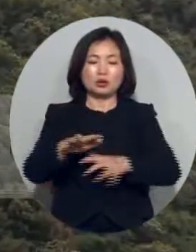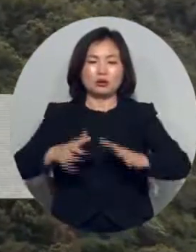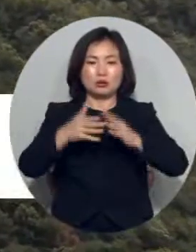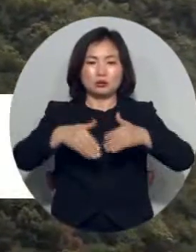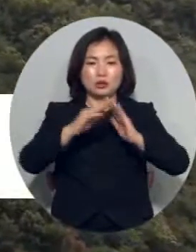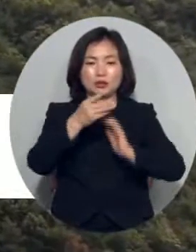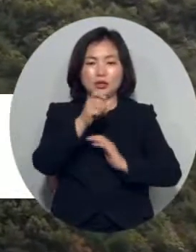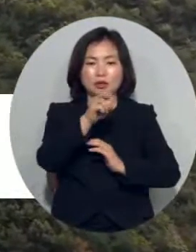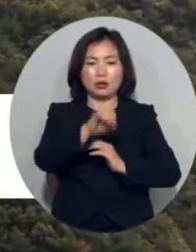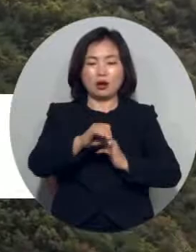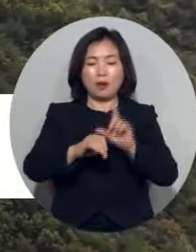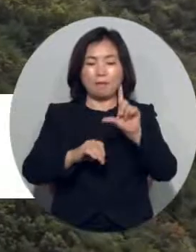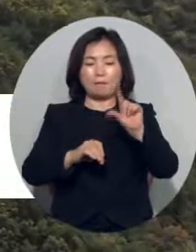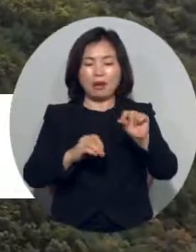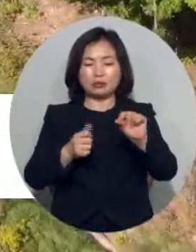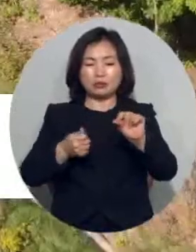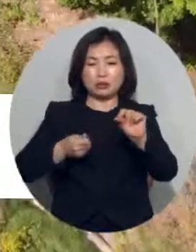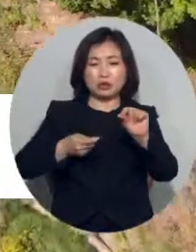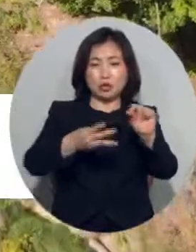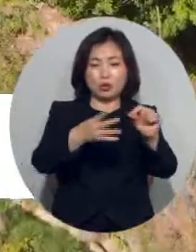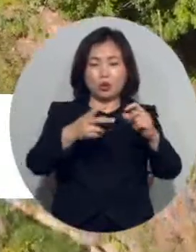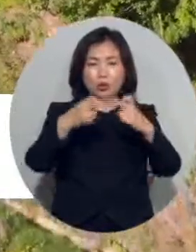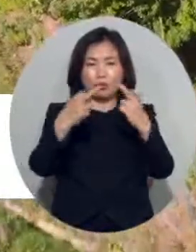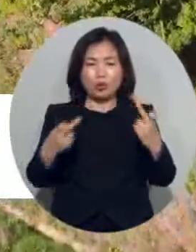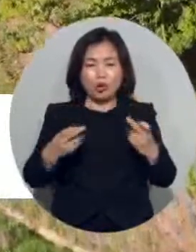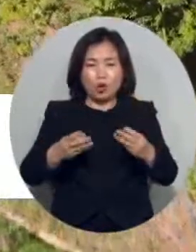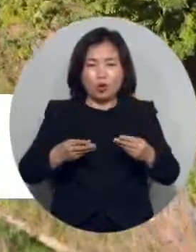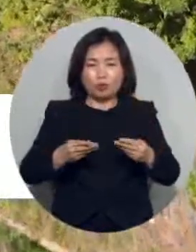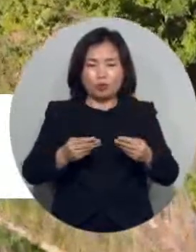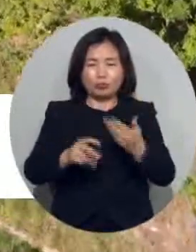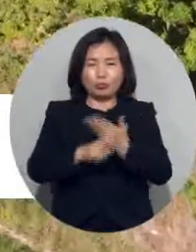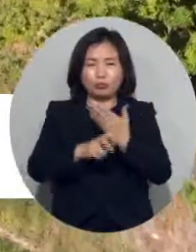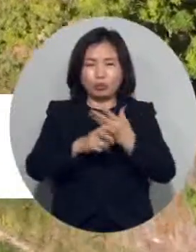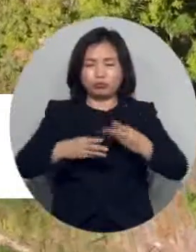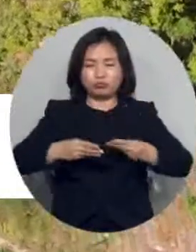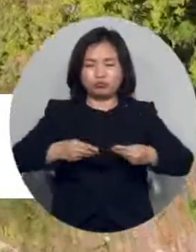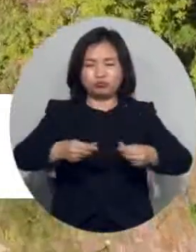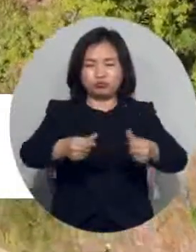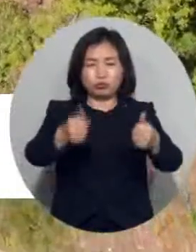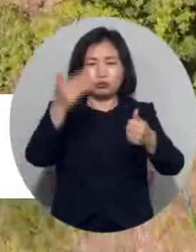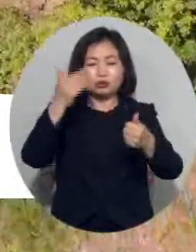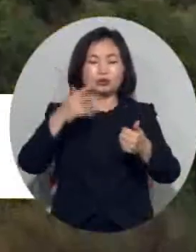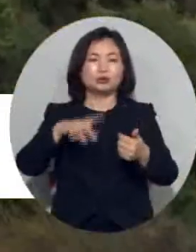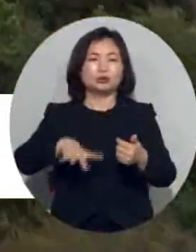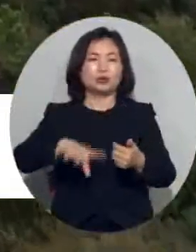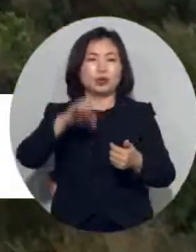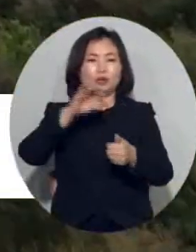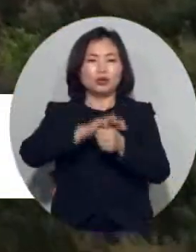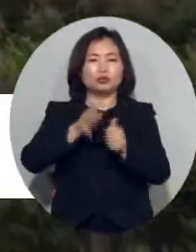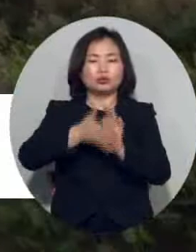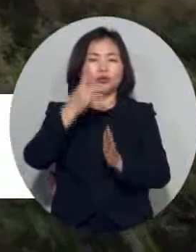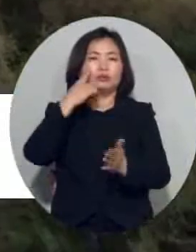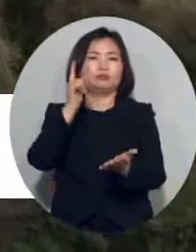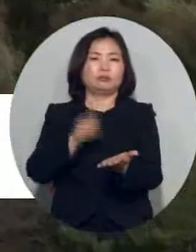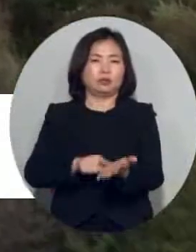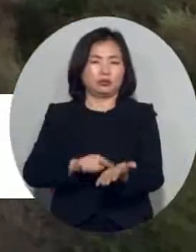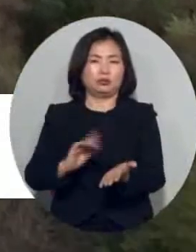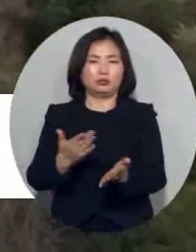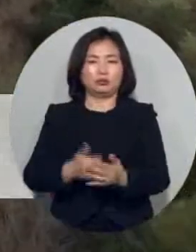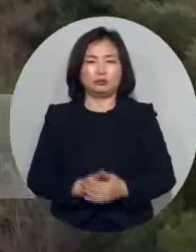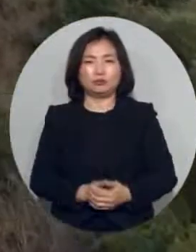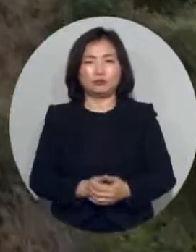태영 건설이 만제곱미터의 산림을 불법 훼손한 사실이 지난 7월 처음으로 경주시에